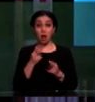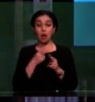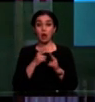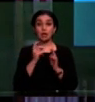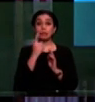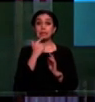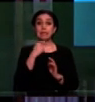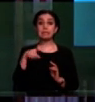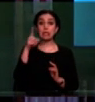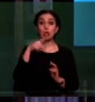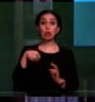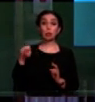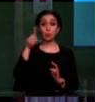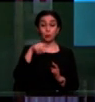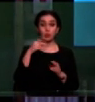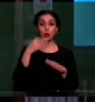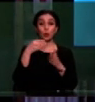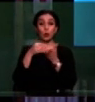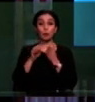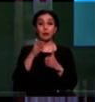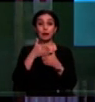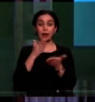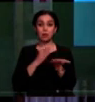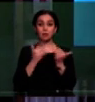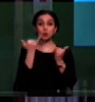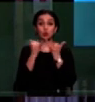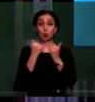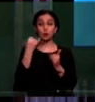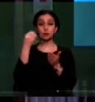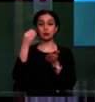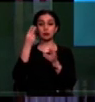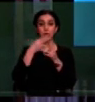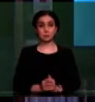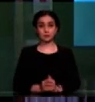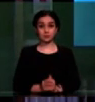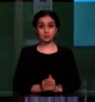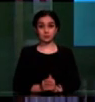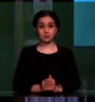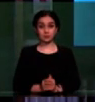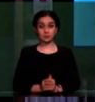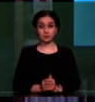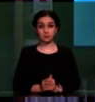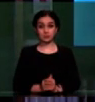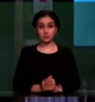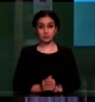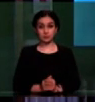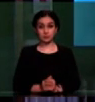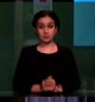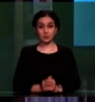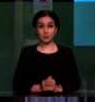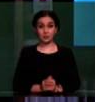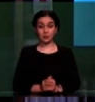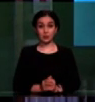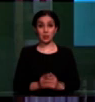Красный круг – это купили хлеб, желтый – купили сахар, 7 человек,